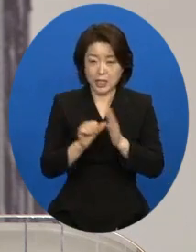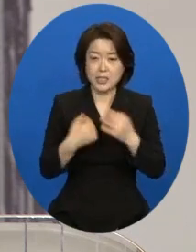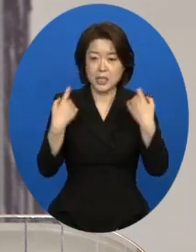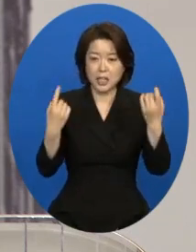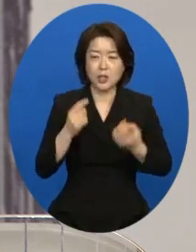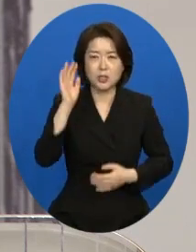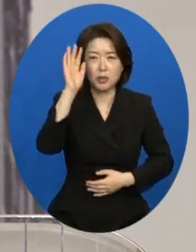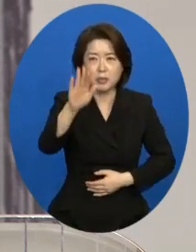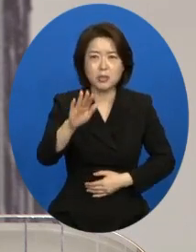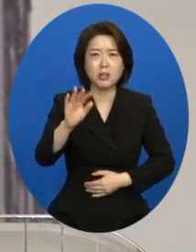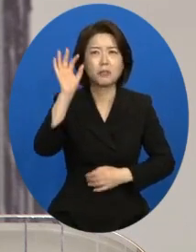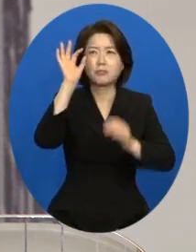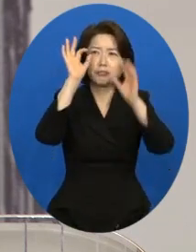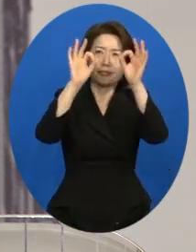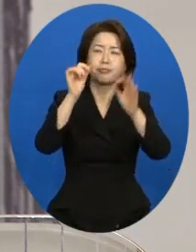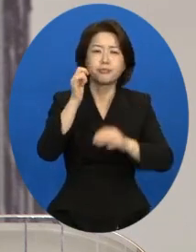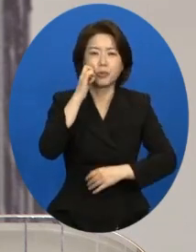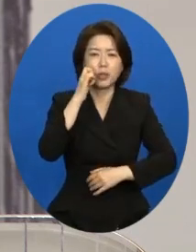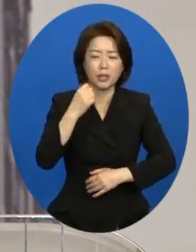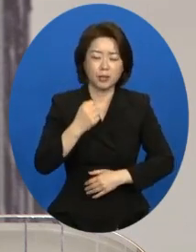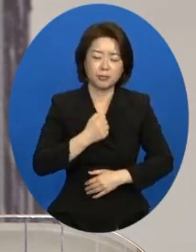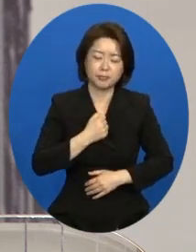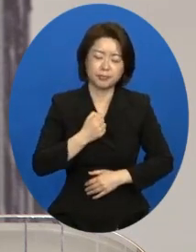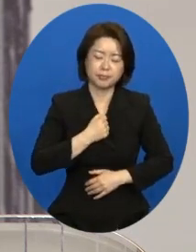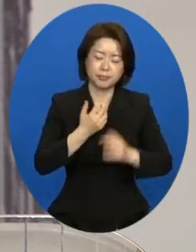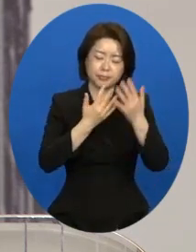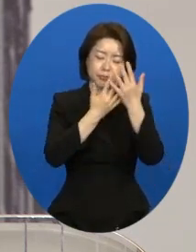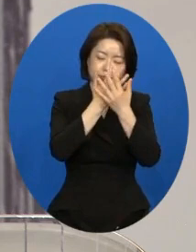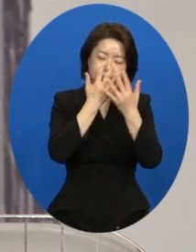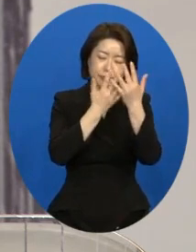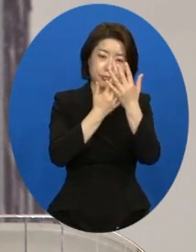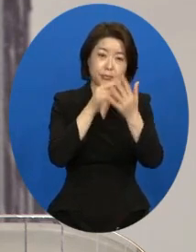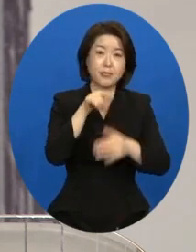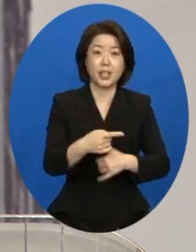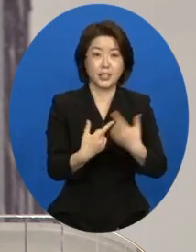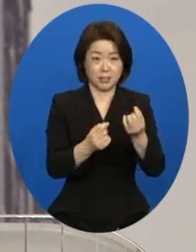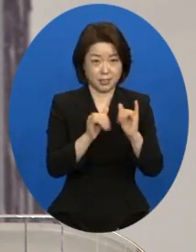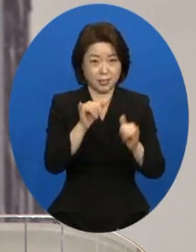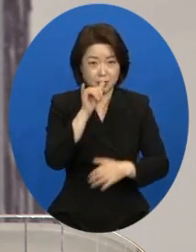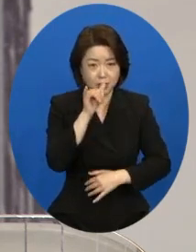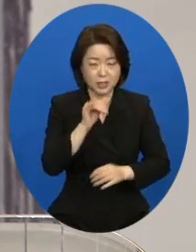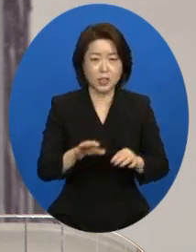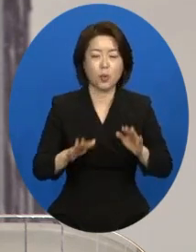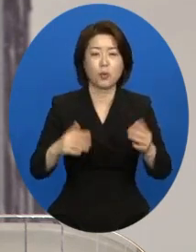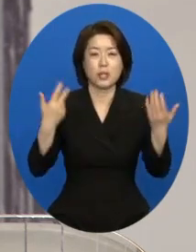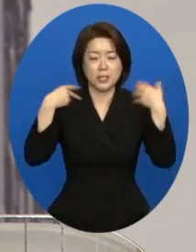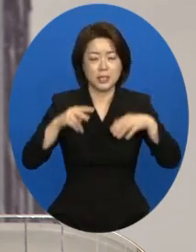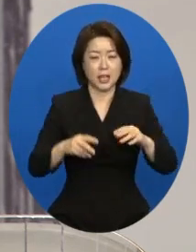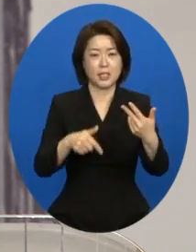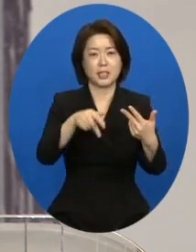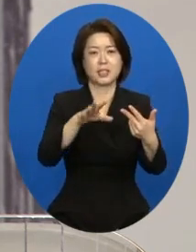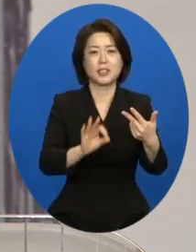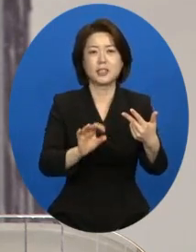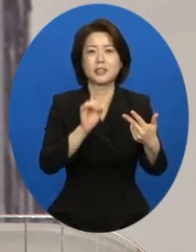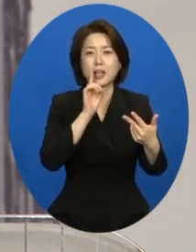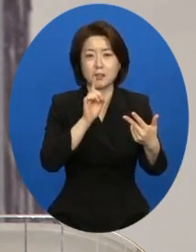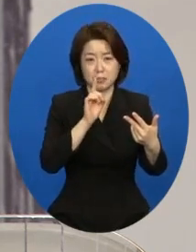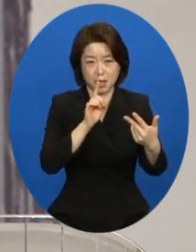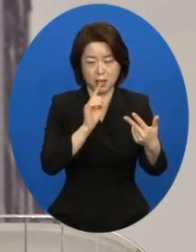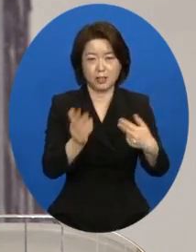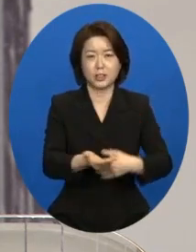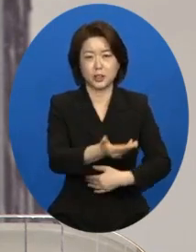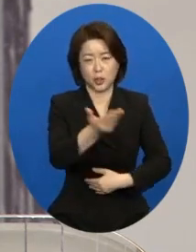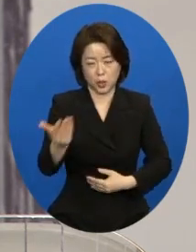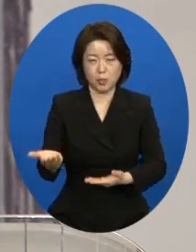않습니다. 너무나 막막합니다. 그런 분들이 계시다면 오늘 이 다니엘 7장 말씀이 바로 여러분들에게